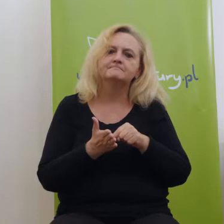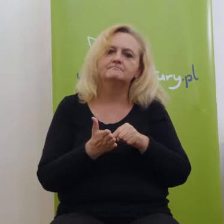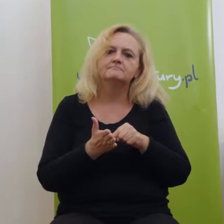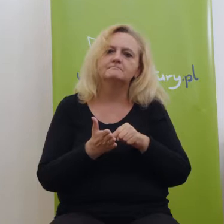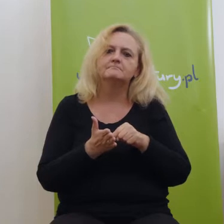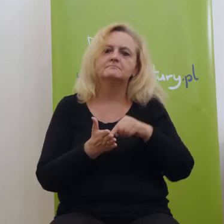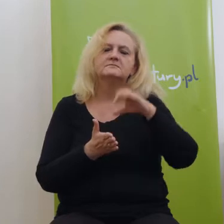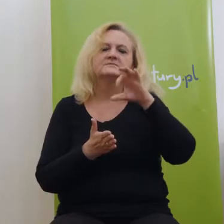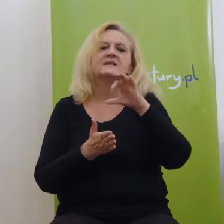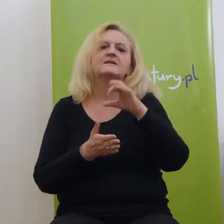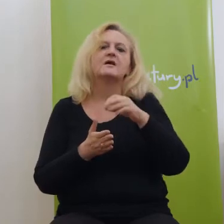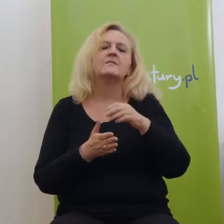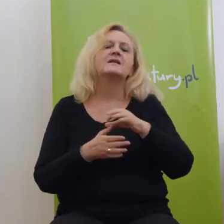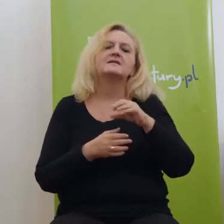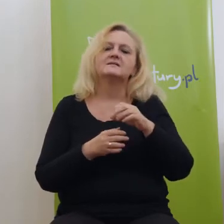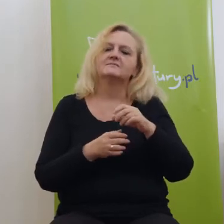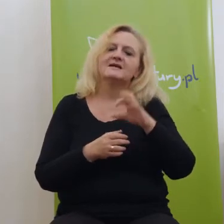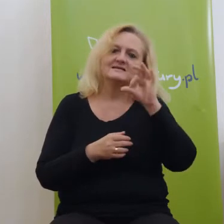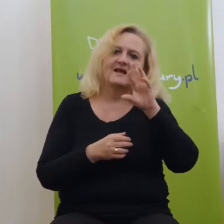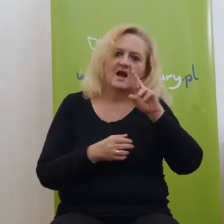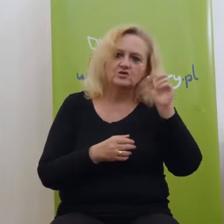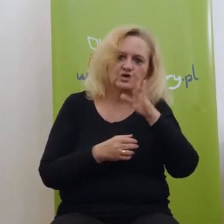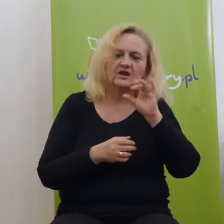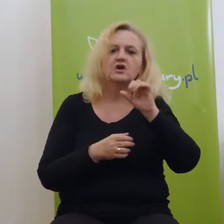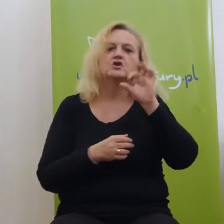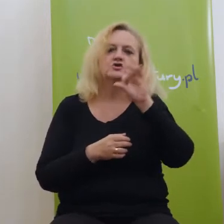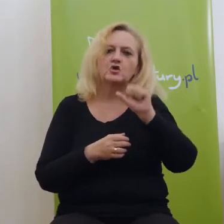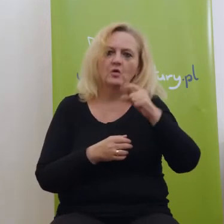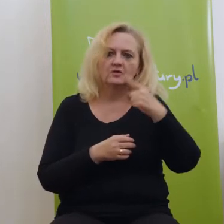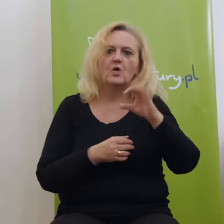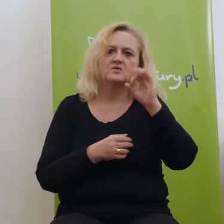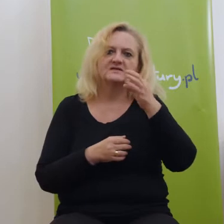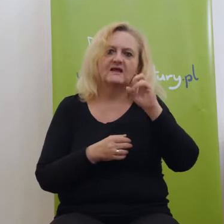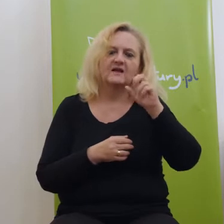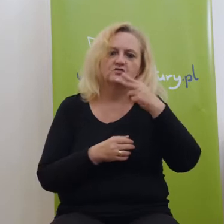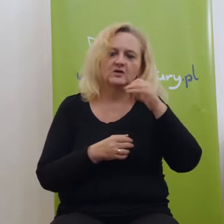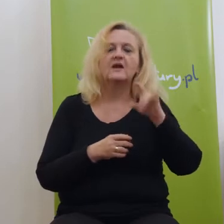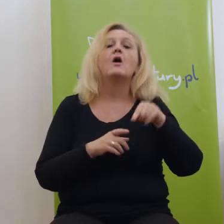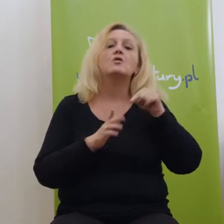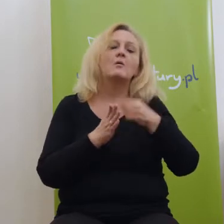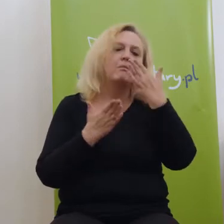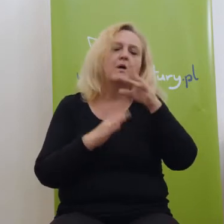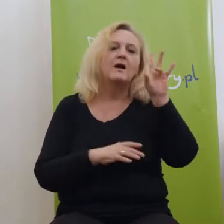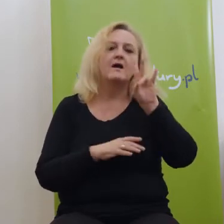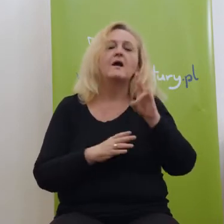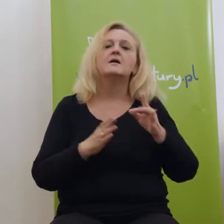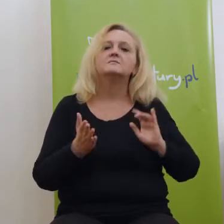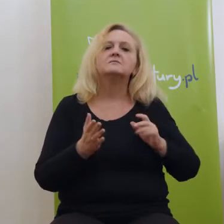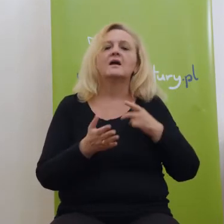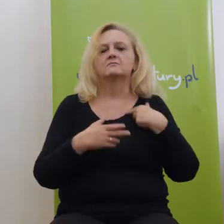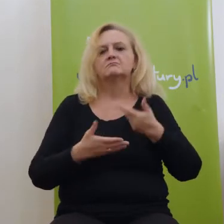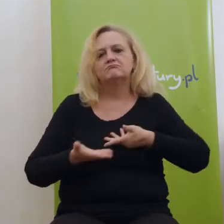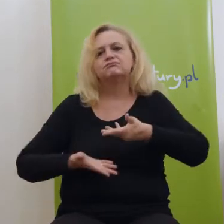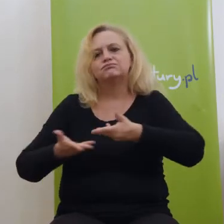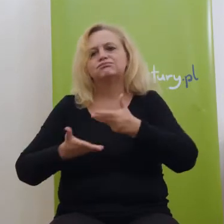Straszny Sąd, Sąd Ostateczny. To jest taka ikona, która z jednej strony przedstawia ludzi idących do wiecznego Jeruzalem, zbawionych, a z drugiej strony tych,